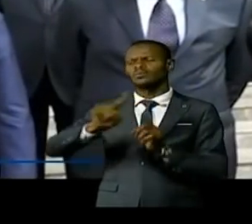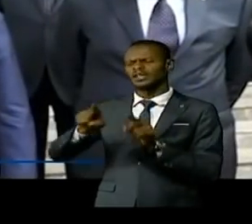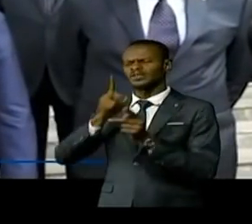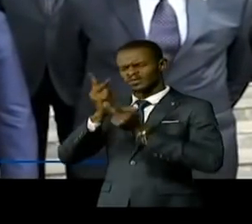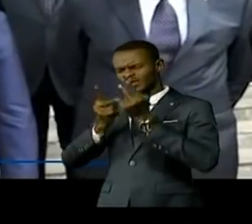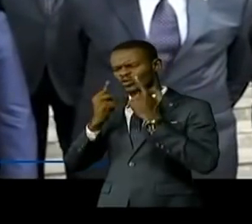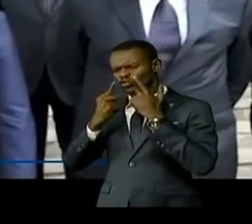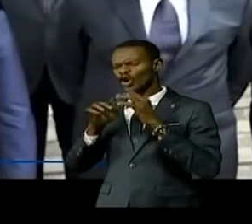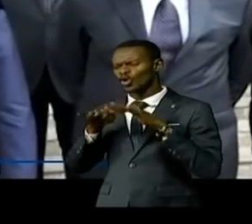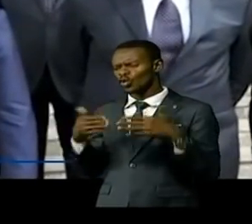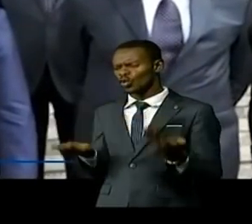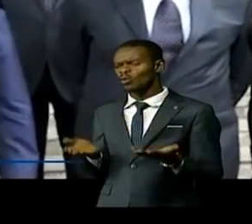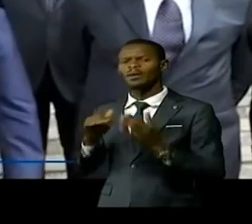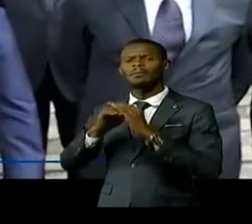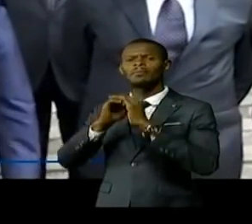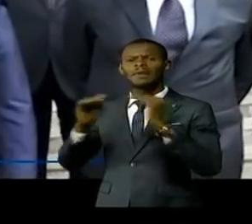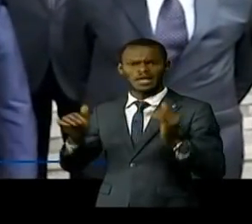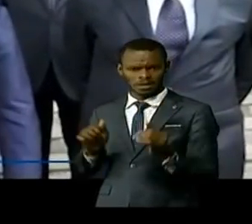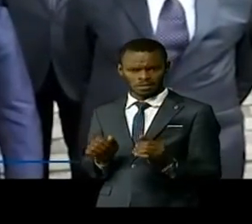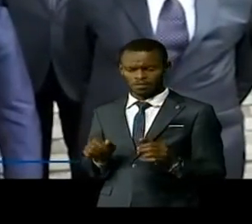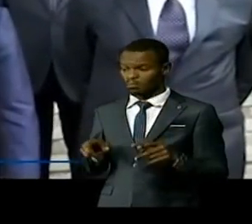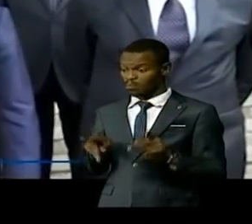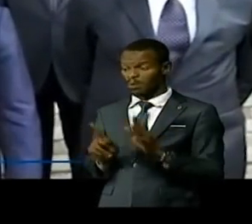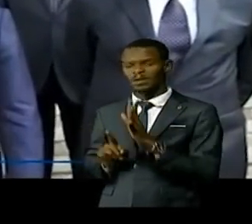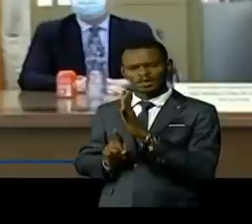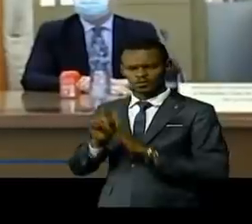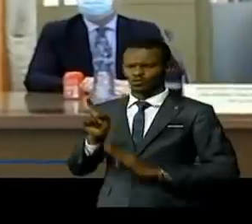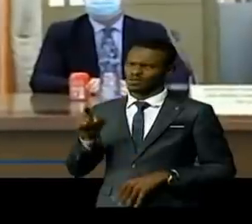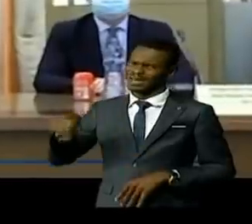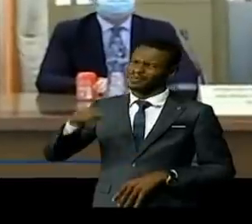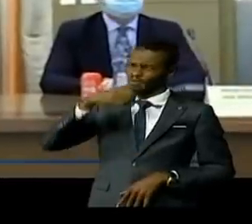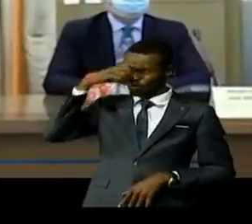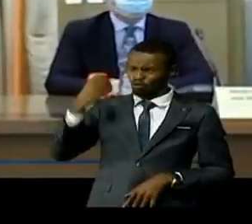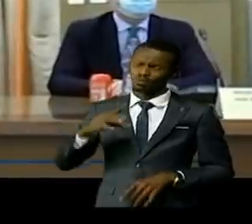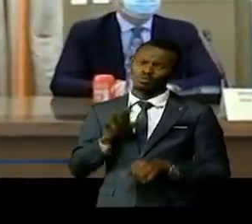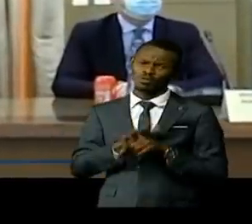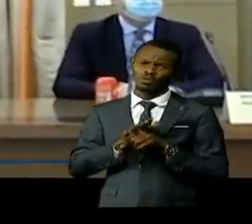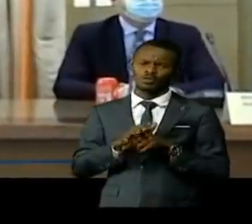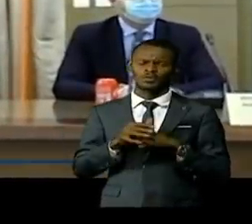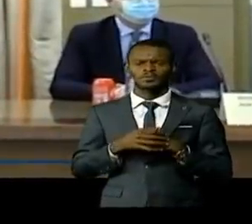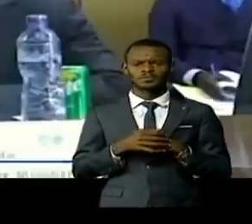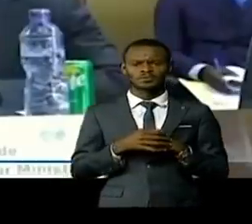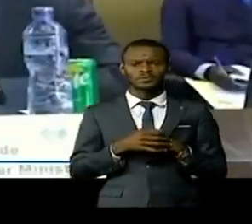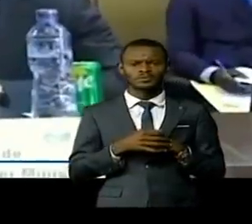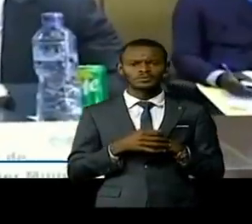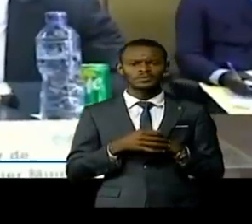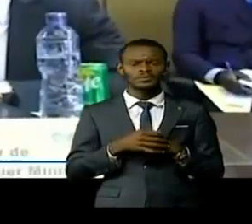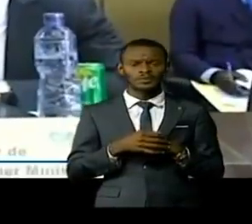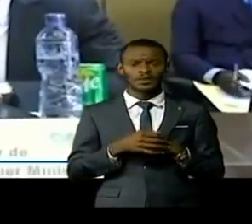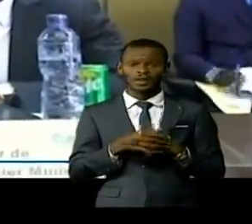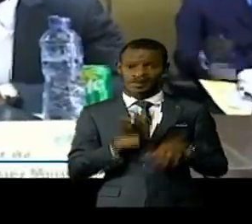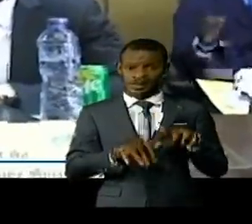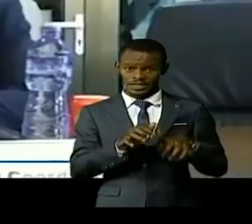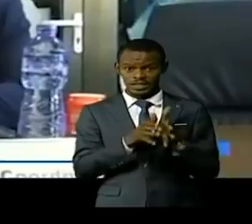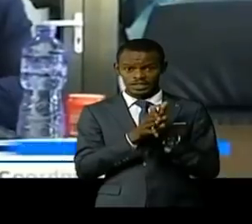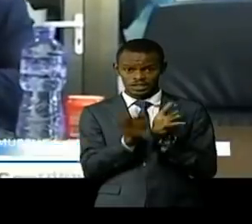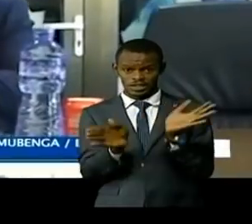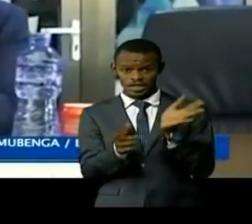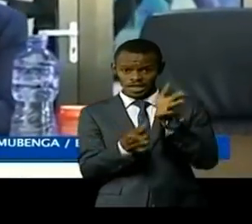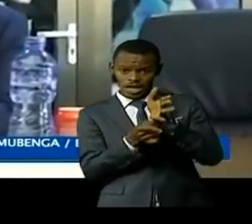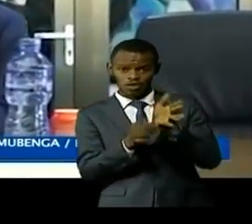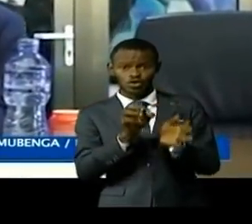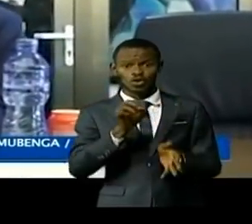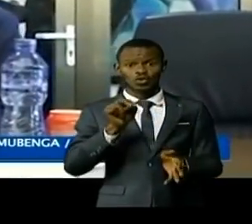partie du pays qui n'a que trop longtemps souffert. Jean-Pierre Lacroix, secrétaire général adjoint des Nations Unies, chargé